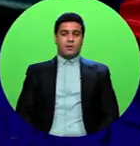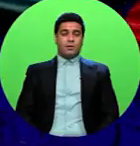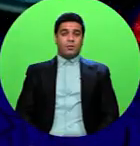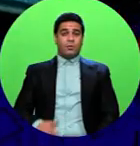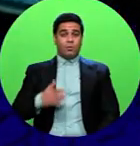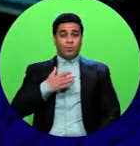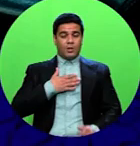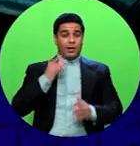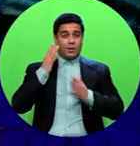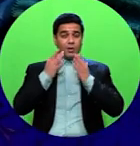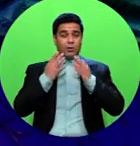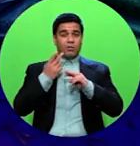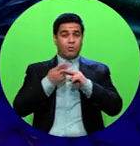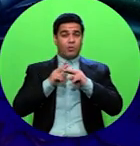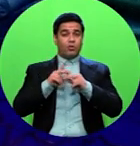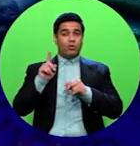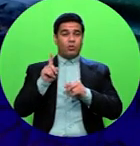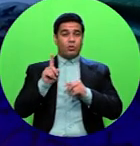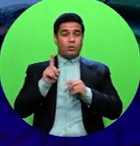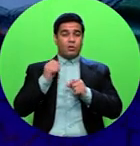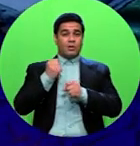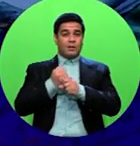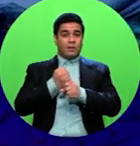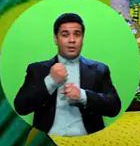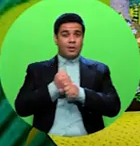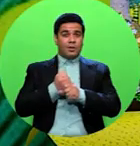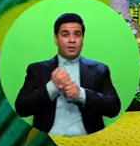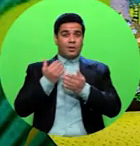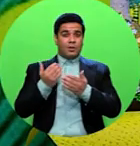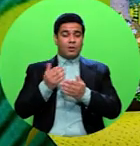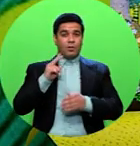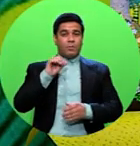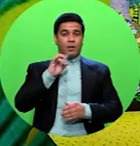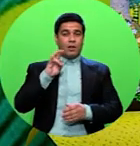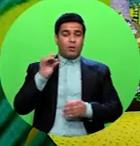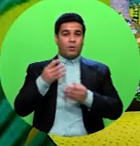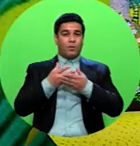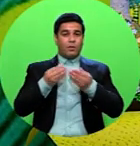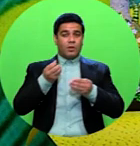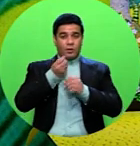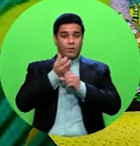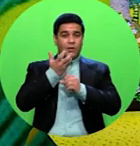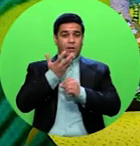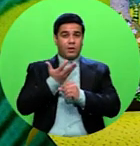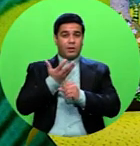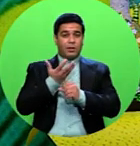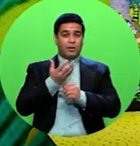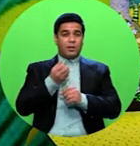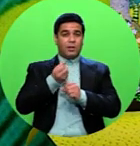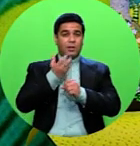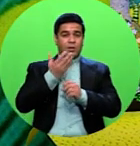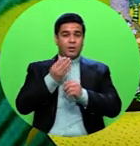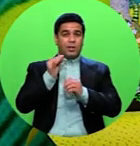Моя идея заключается в том, чтобы сделать панно «Весенние цветы»,